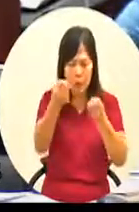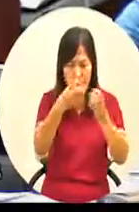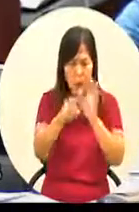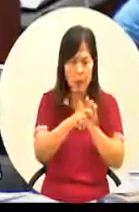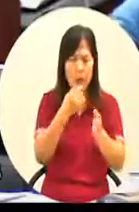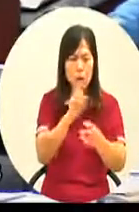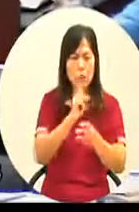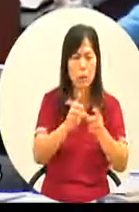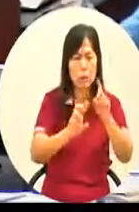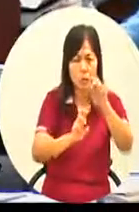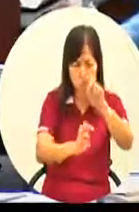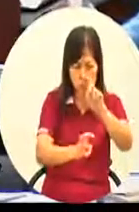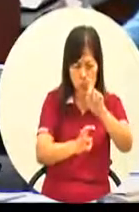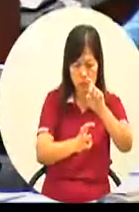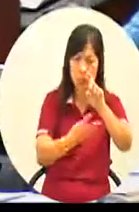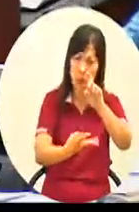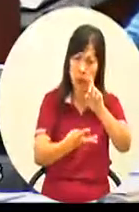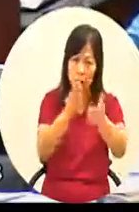三尔。